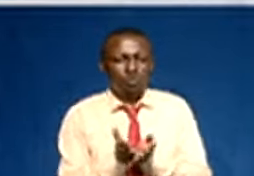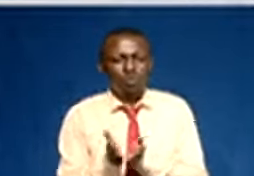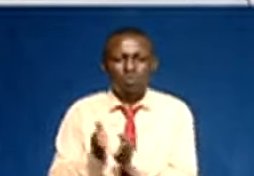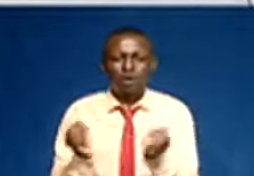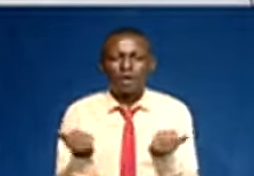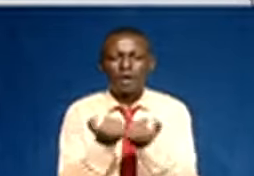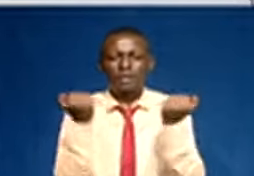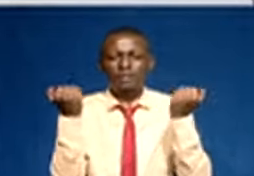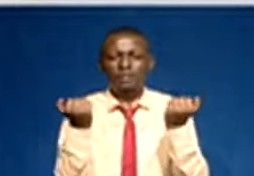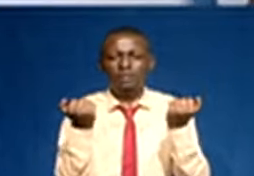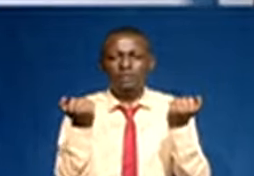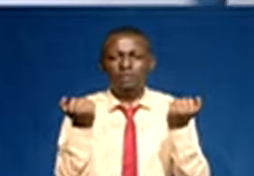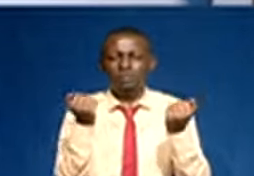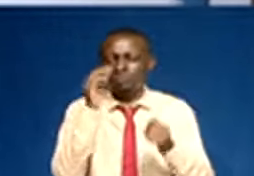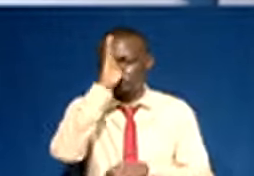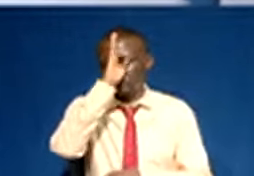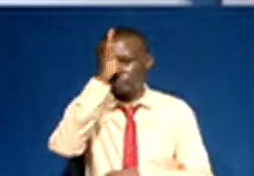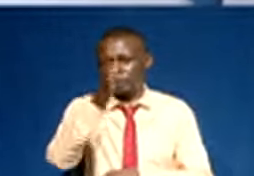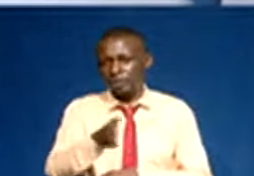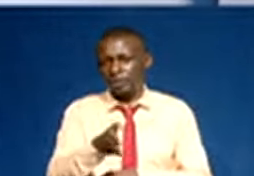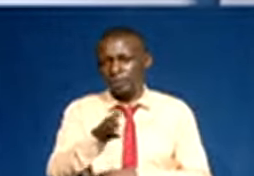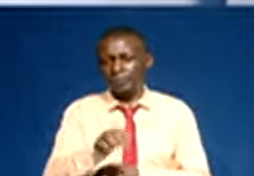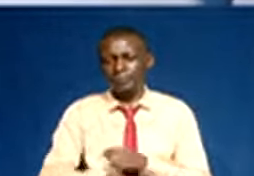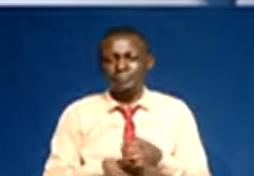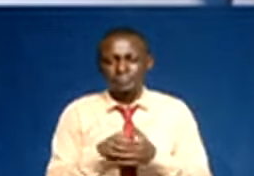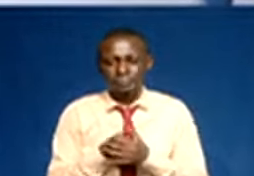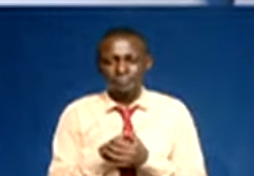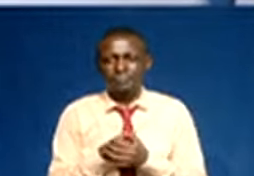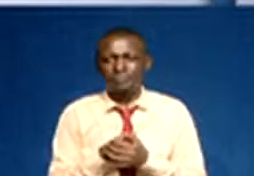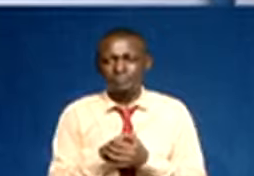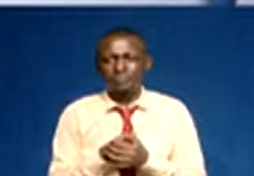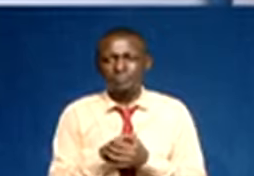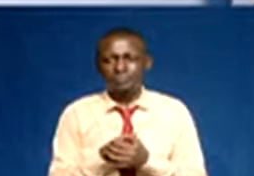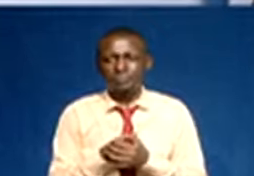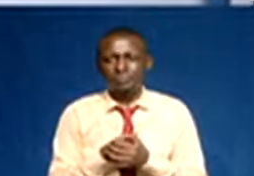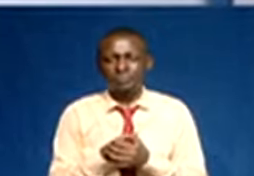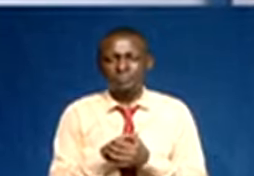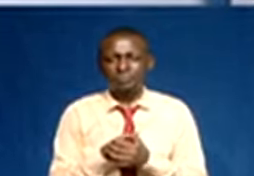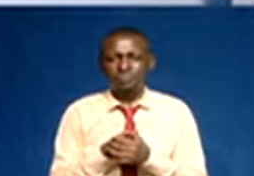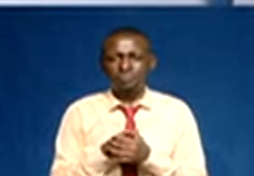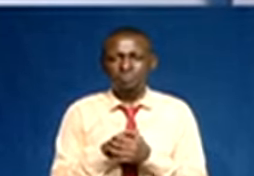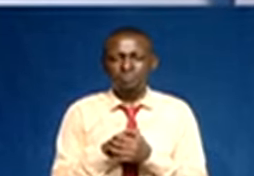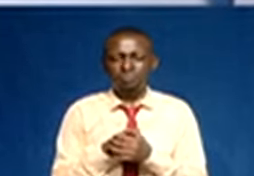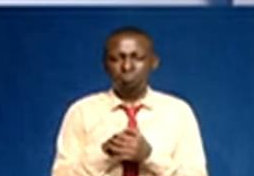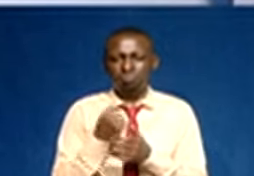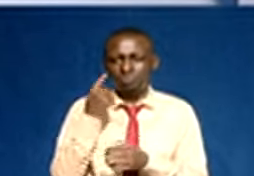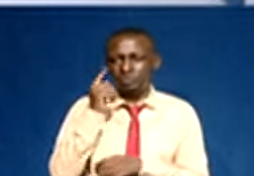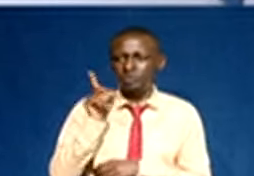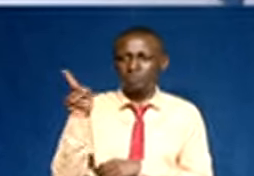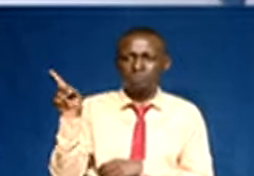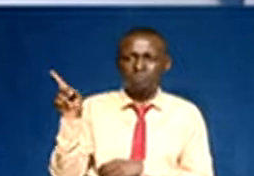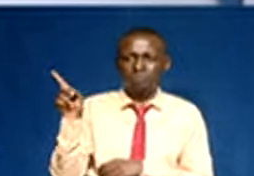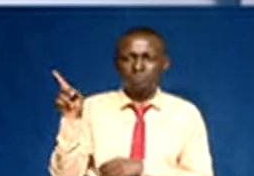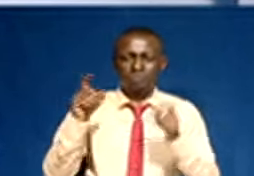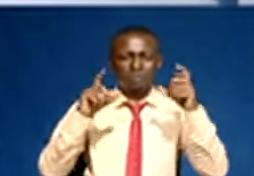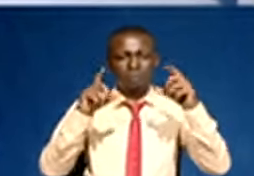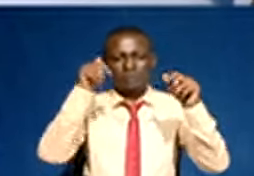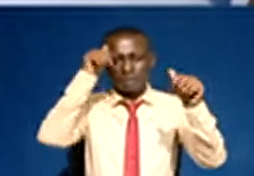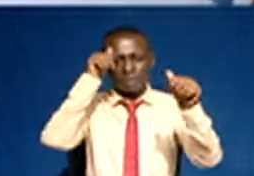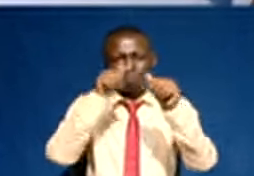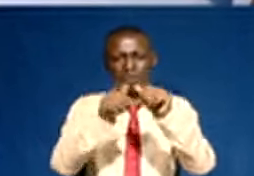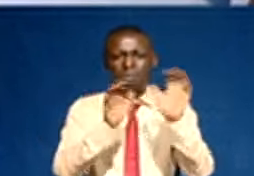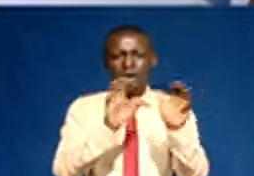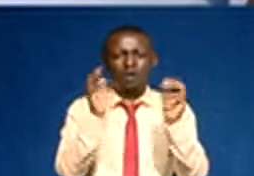boti siku ya Jumapili. Hapa Jane Kikenyi anatuonyesha kumbukumbu alizosalia nazo za